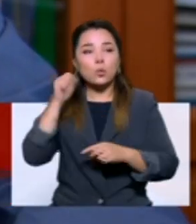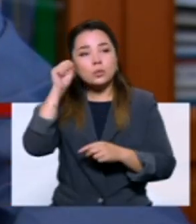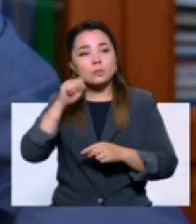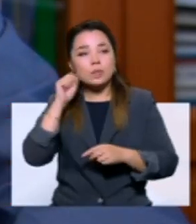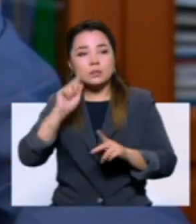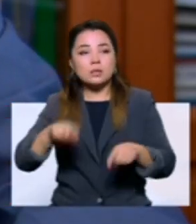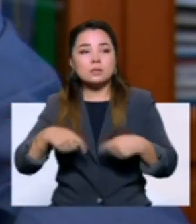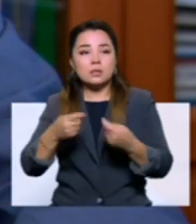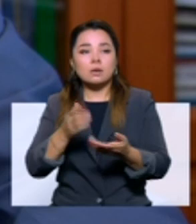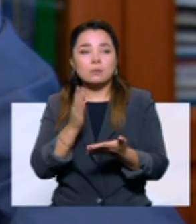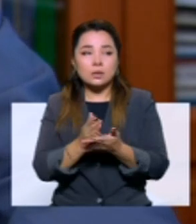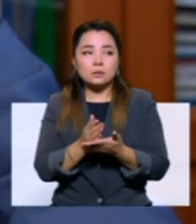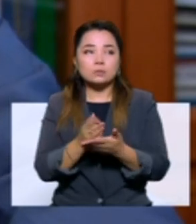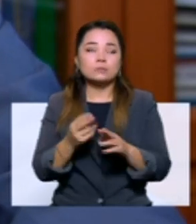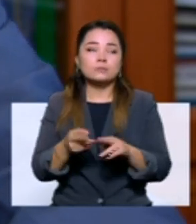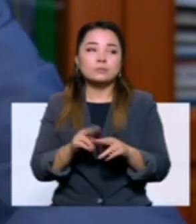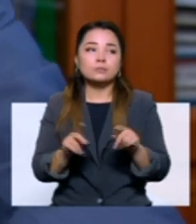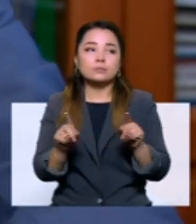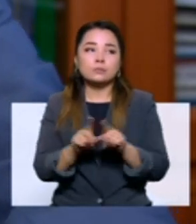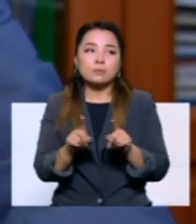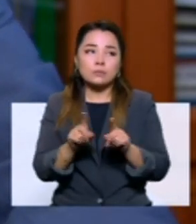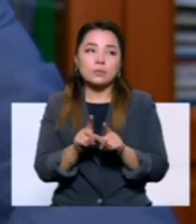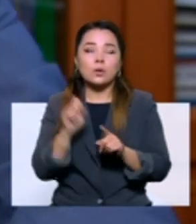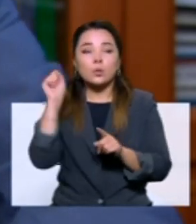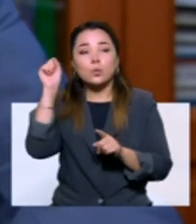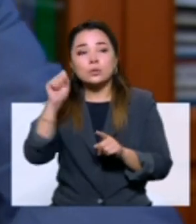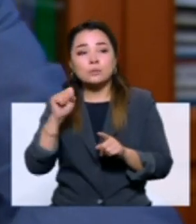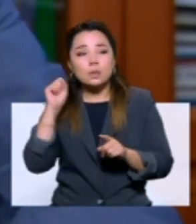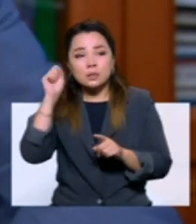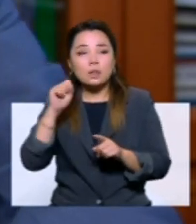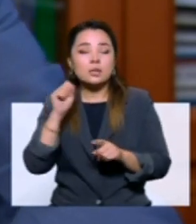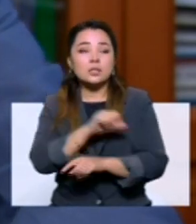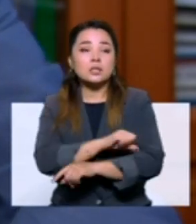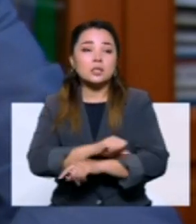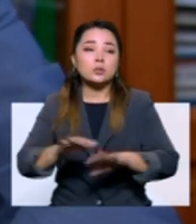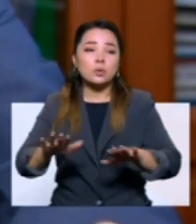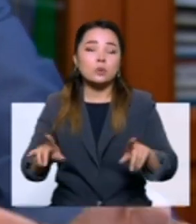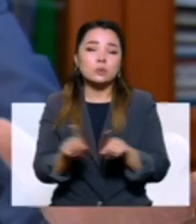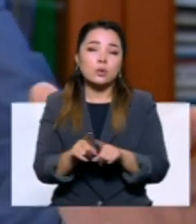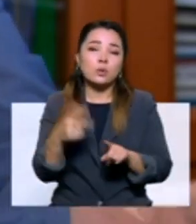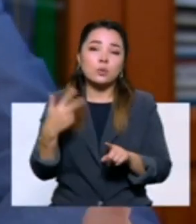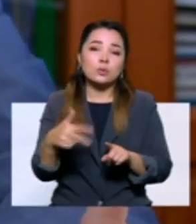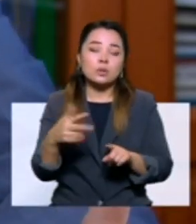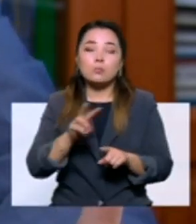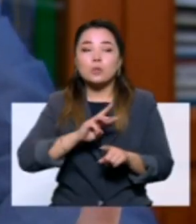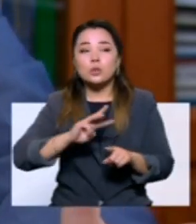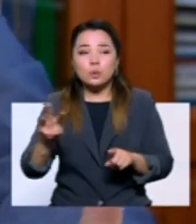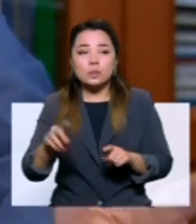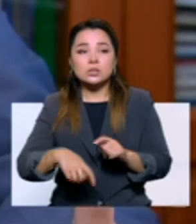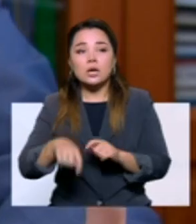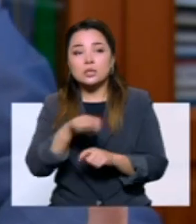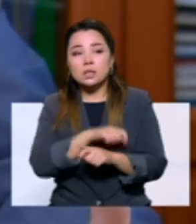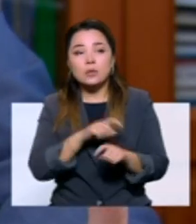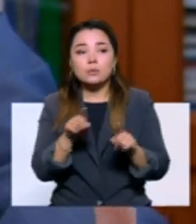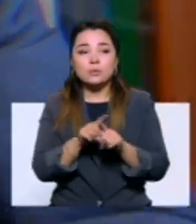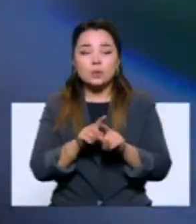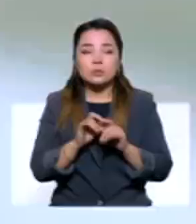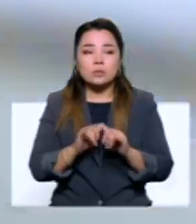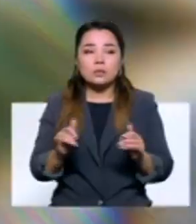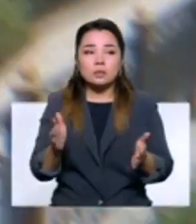беріп жатты. Кейді Өзбекстанның территориясында қазір 30 миллион шаршы метр куб су